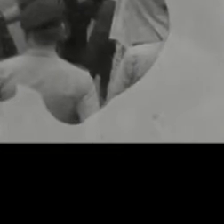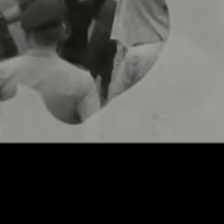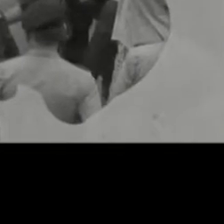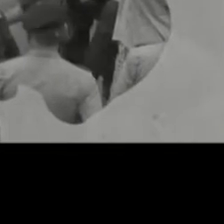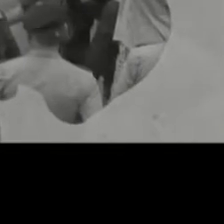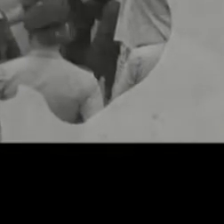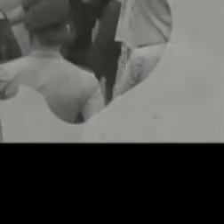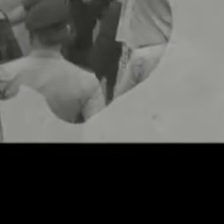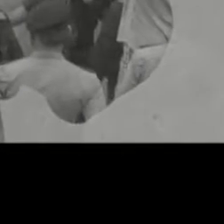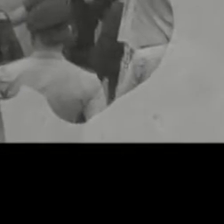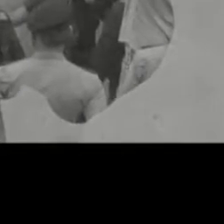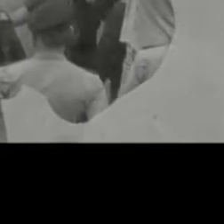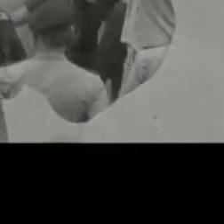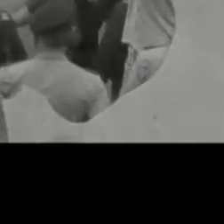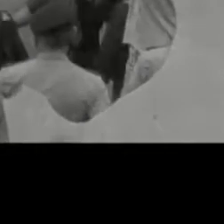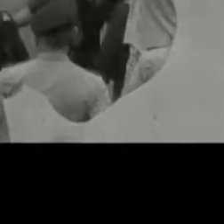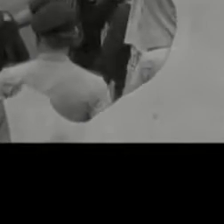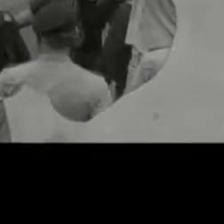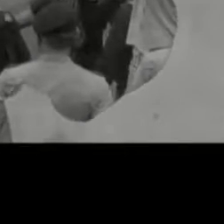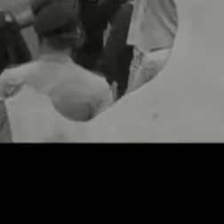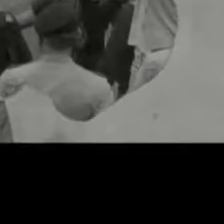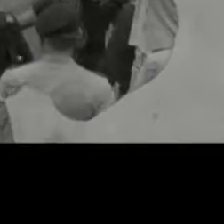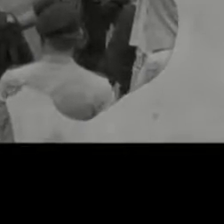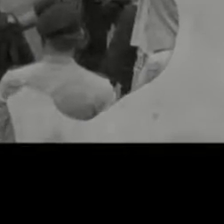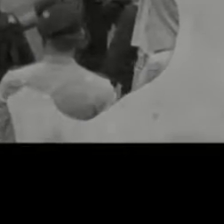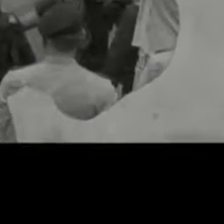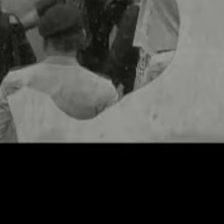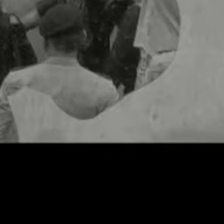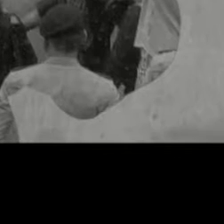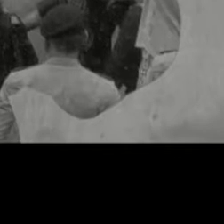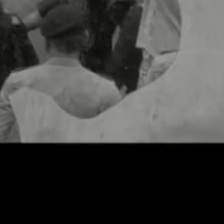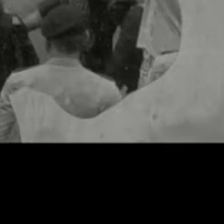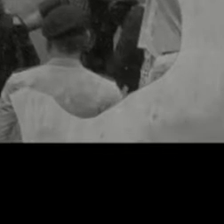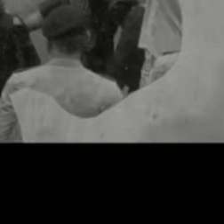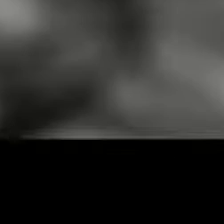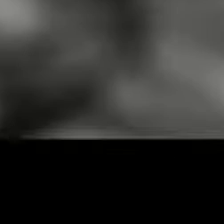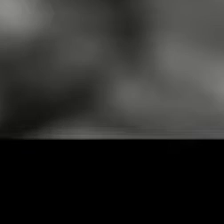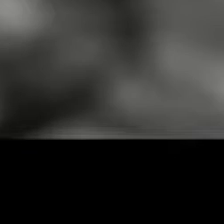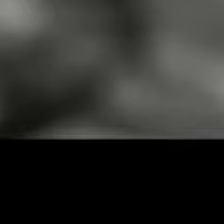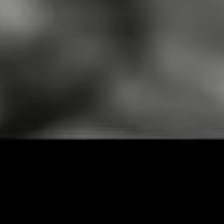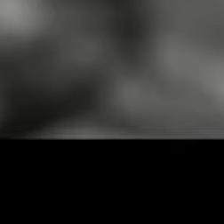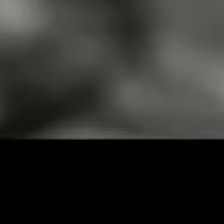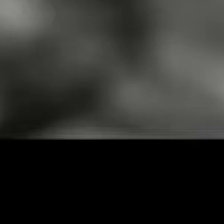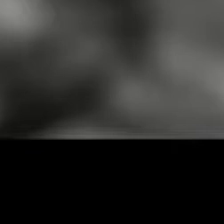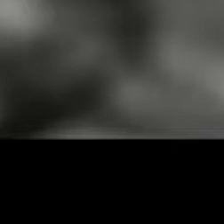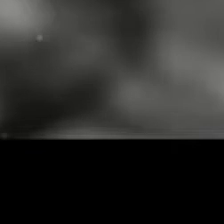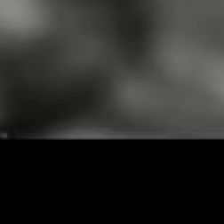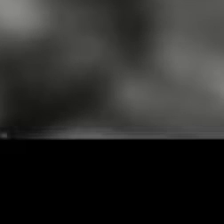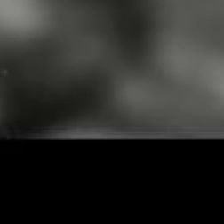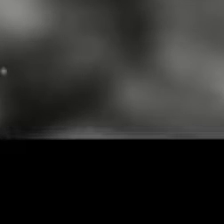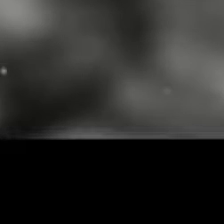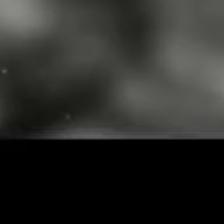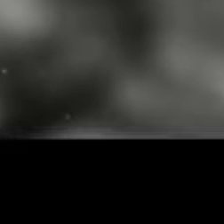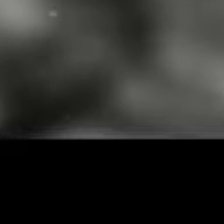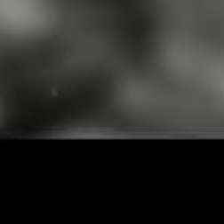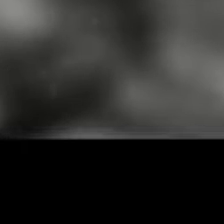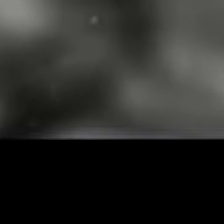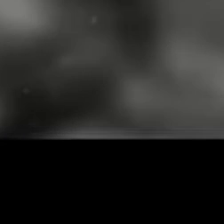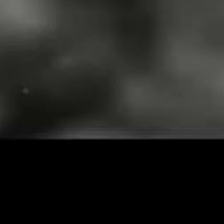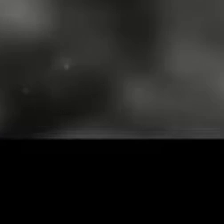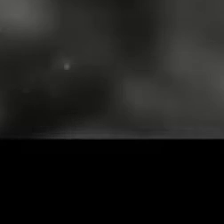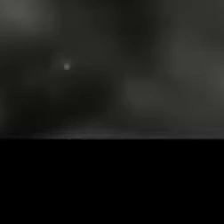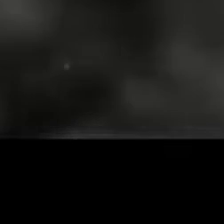Asal kalian tidak membawa ego bergerombol di sana-sini, berhaha-hihi mengabaikan yang diatur.